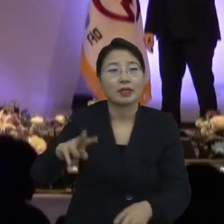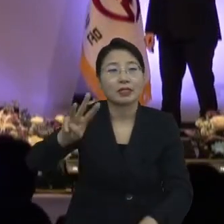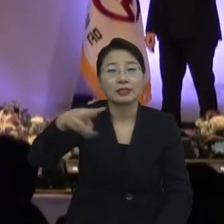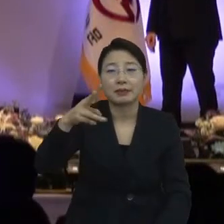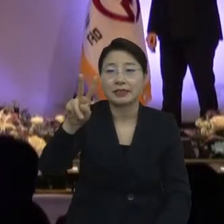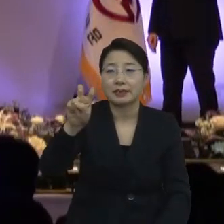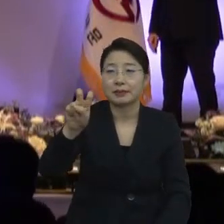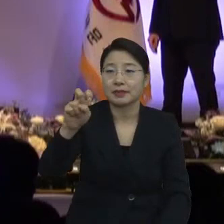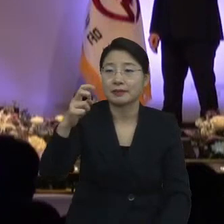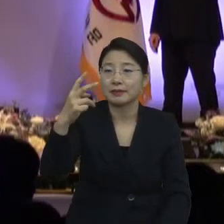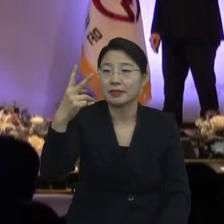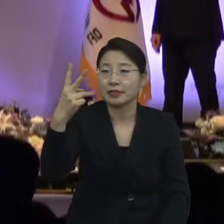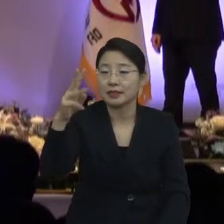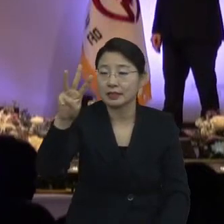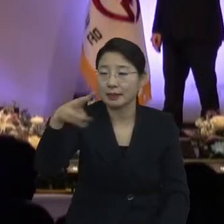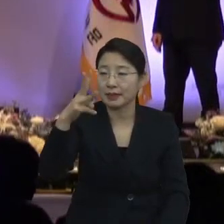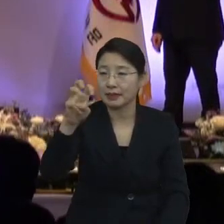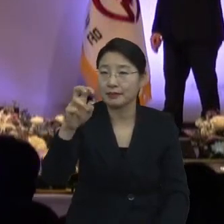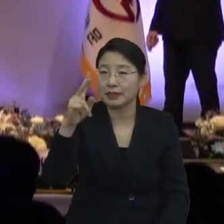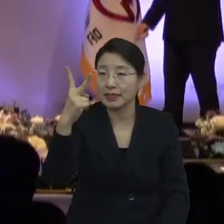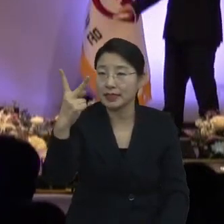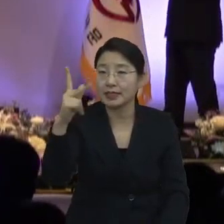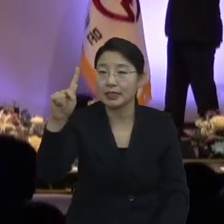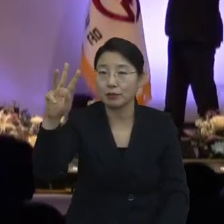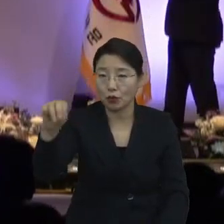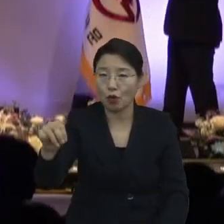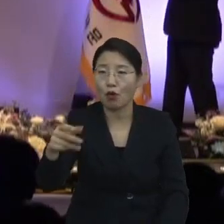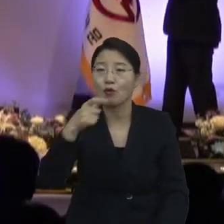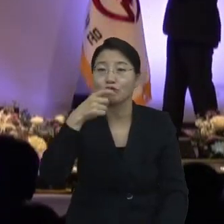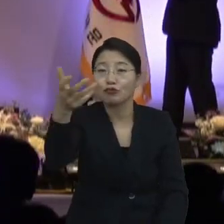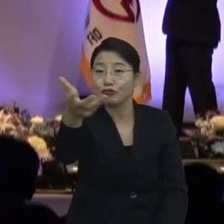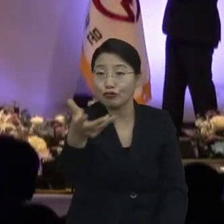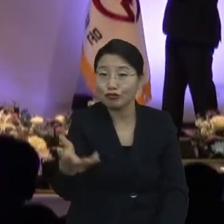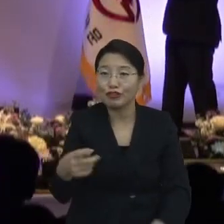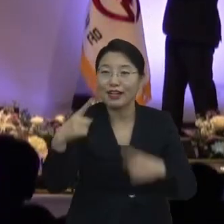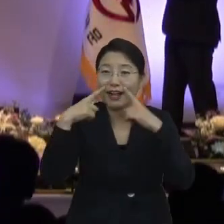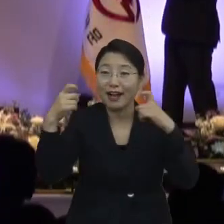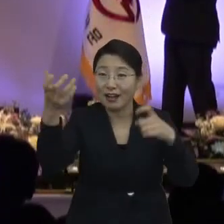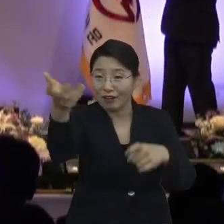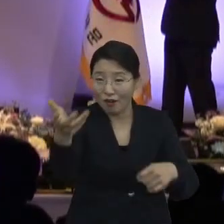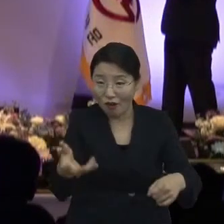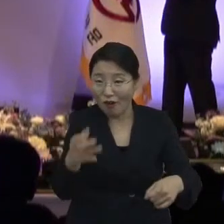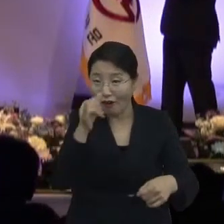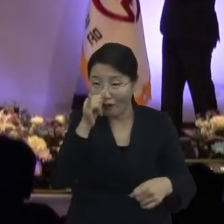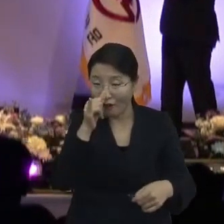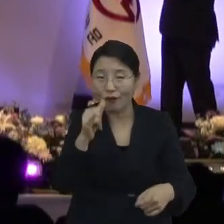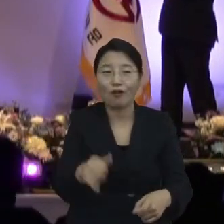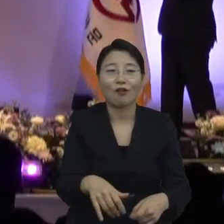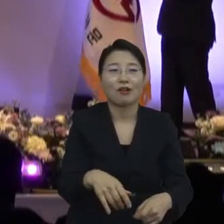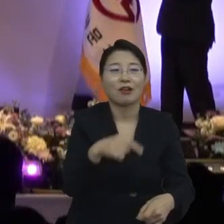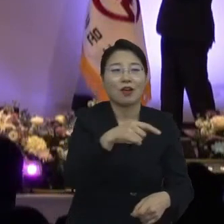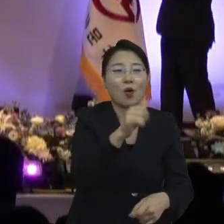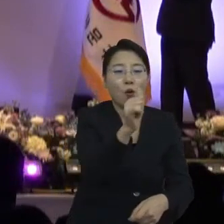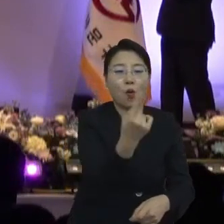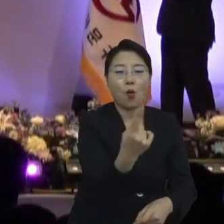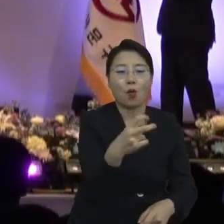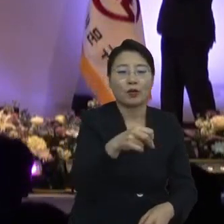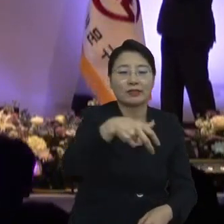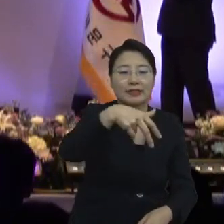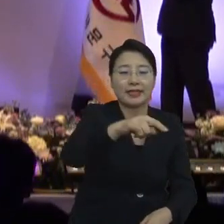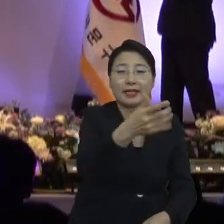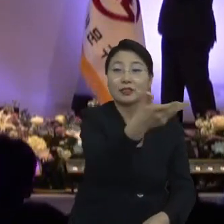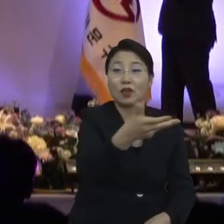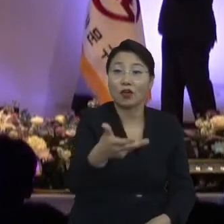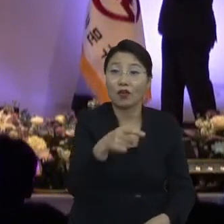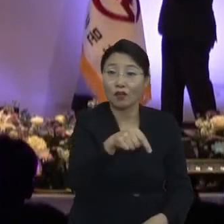332km의 물길이 있습니다. 여기에 이제 핫플을 많이 만들어서 지금 홍제천에 있는 이 핫플이 지금 한 300만 뷰가 나올